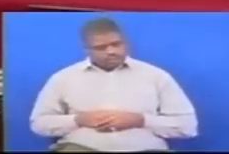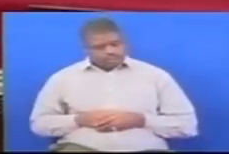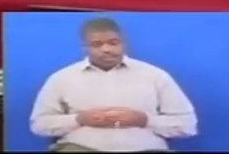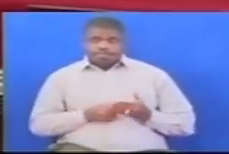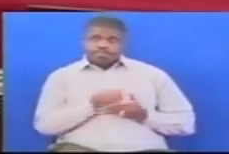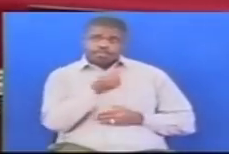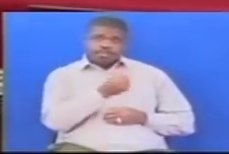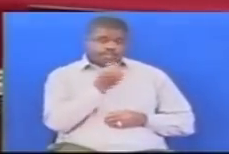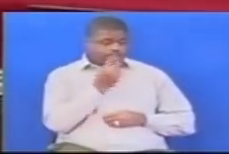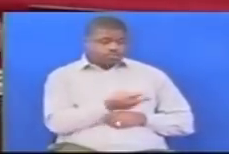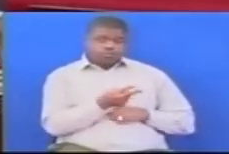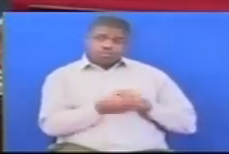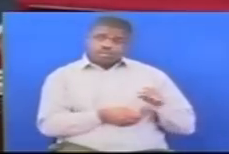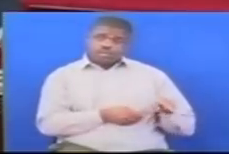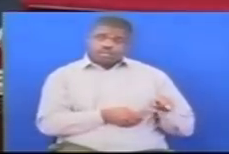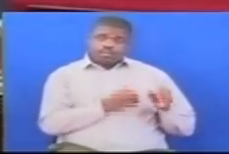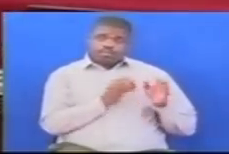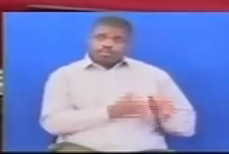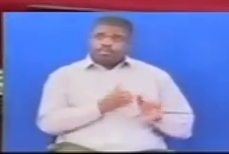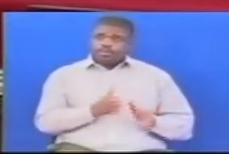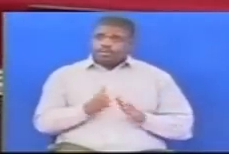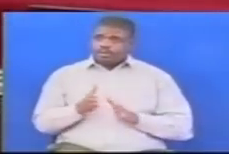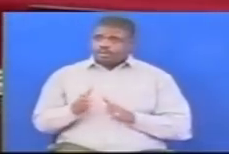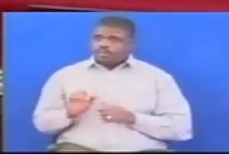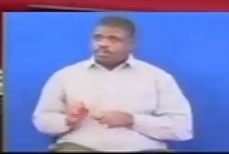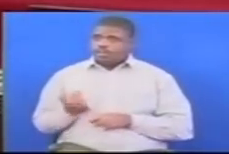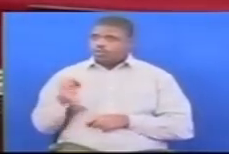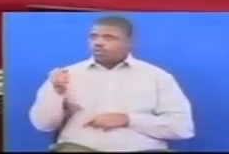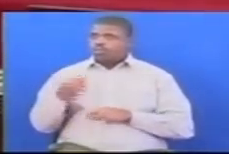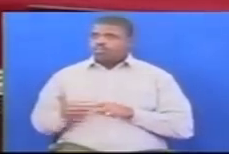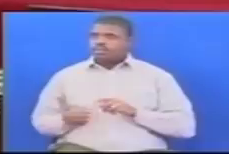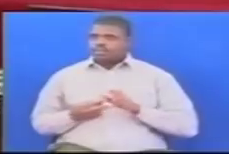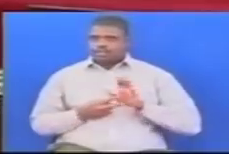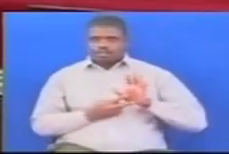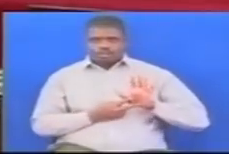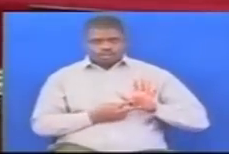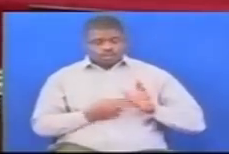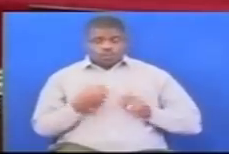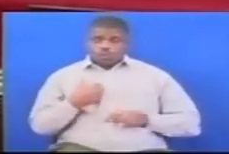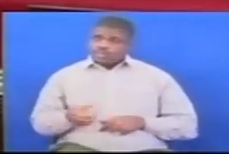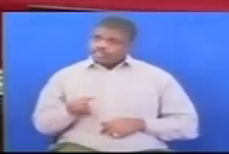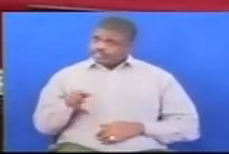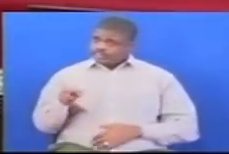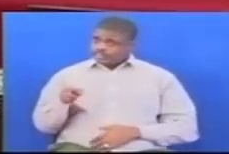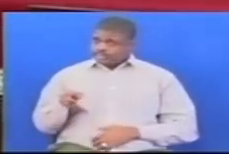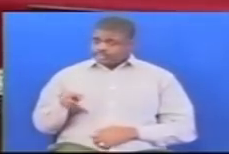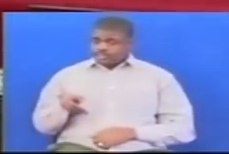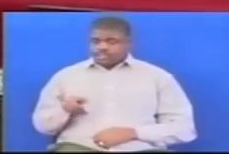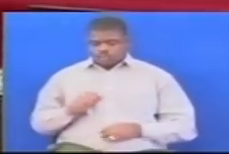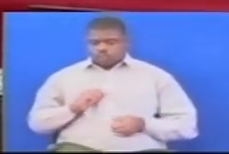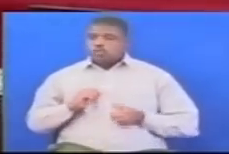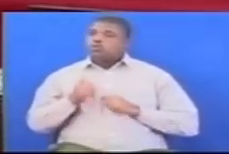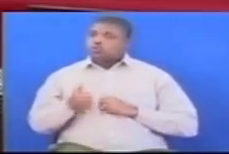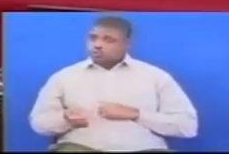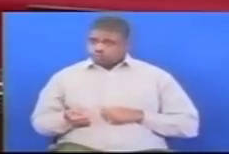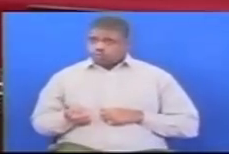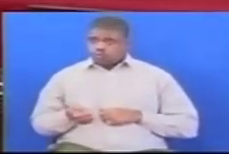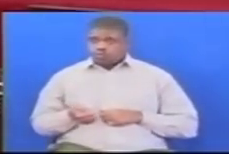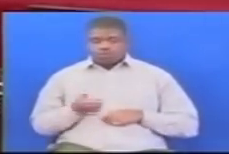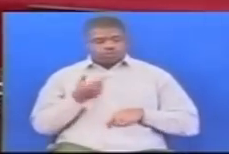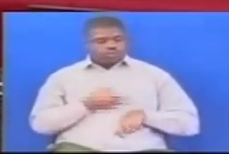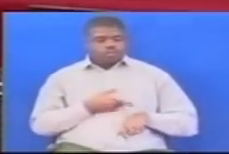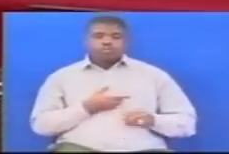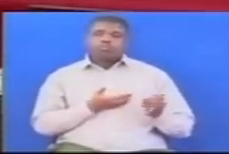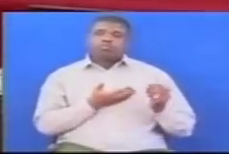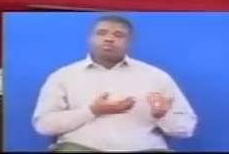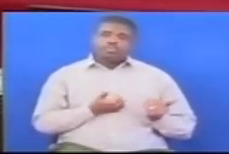bajeti mmepanga karibu milioni 700. Naomba mheshimiwa waziri kwamba uruhusu, wakati